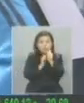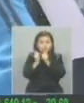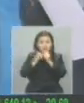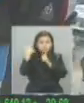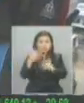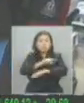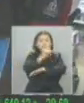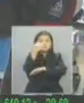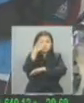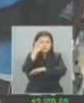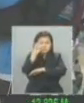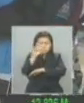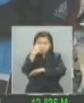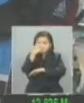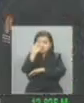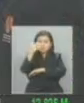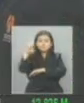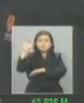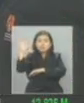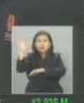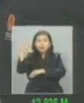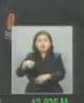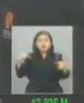18ถึง19พฤษภาคมสมาคมจะส่งนักกีฬา